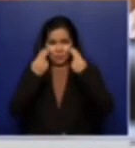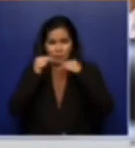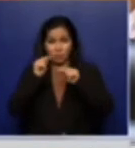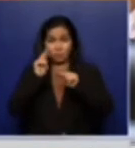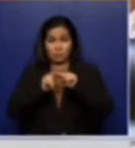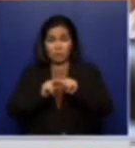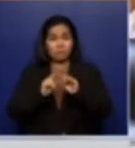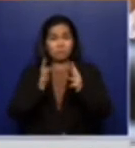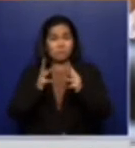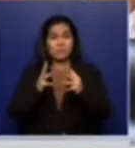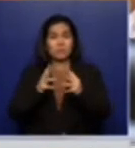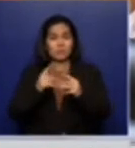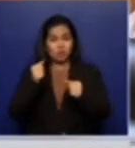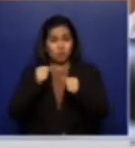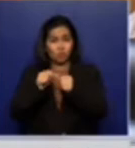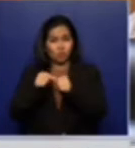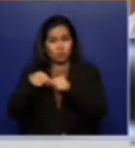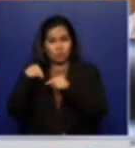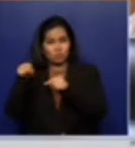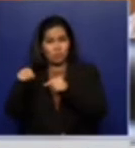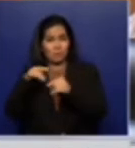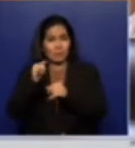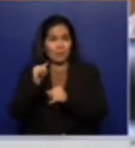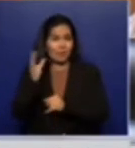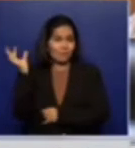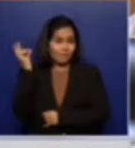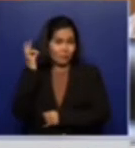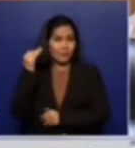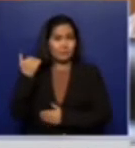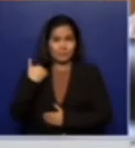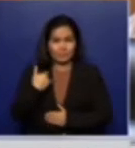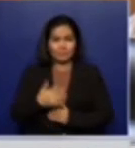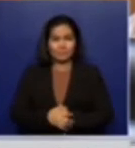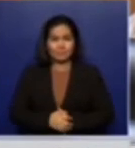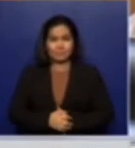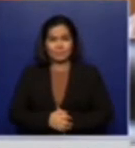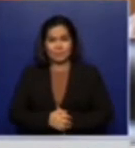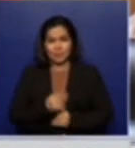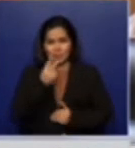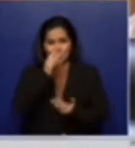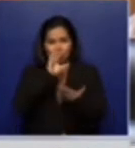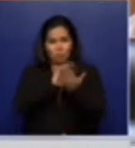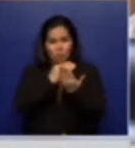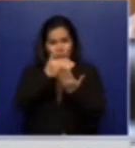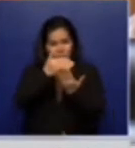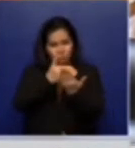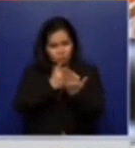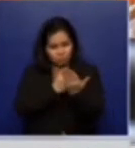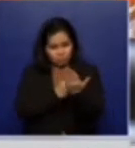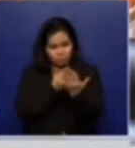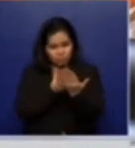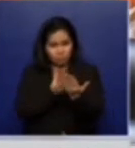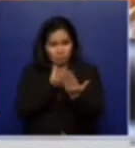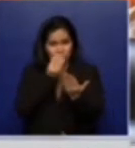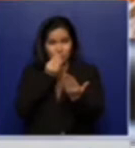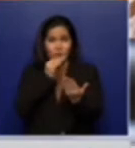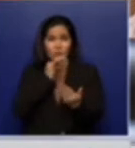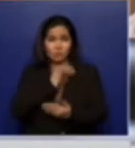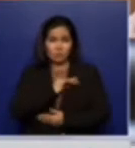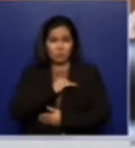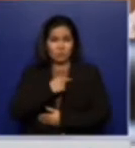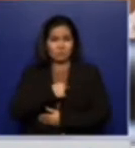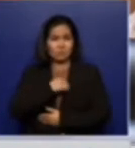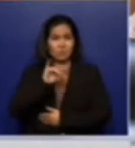มนี้ผมก็เชื่อว่าท่านอยู่ข้างหลังหรือไม่ท่านก็รับฟังอยู่เห็นรายการแล้วผมเองก็ชักจะไม่แน่ใ